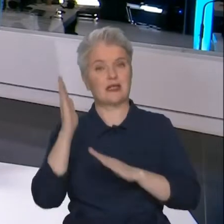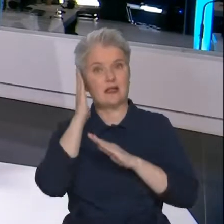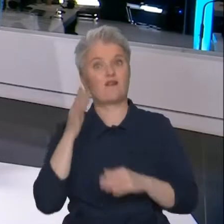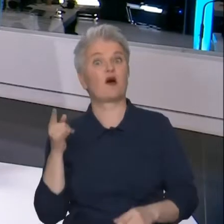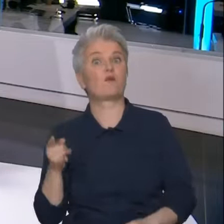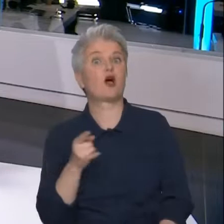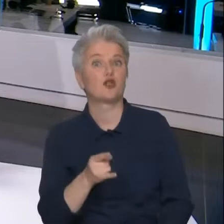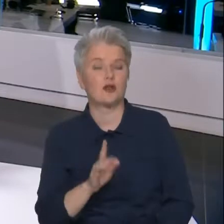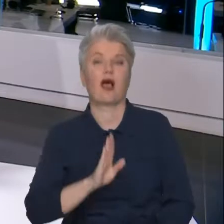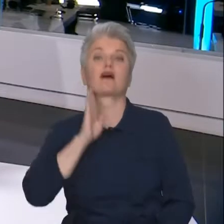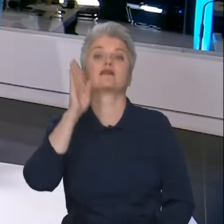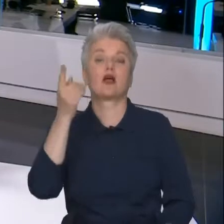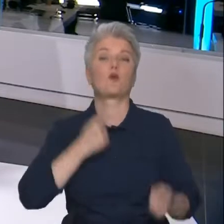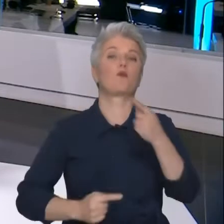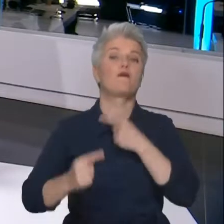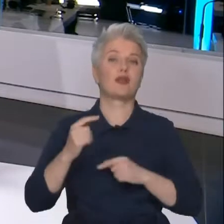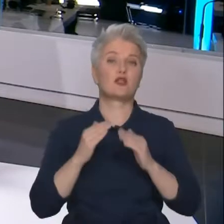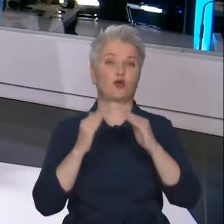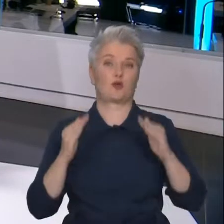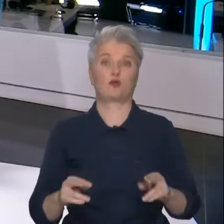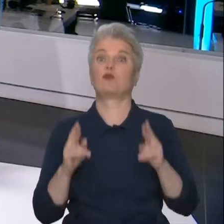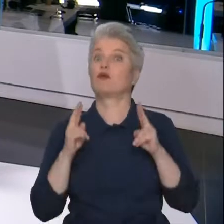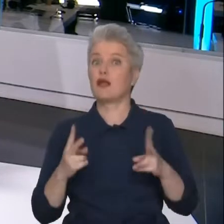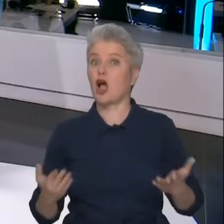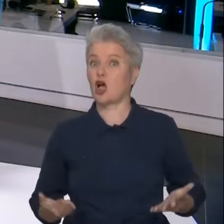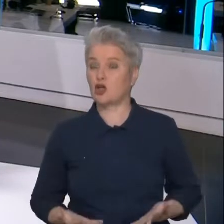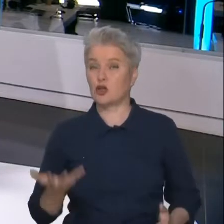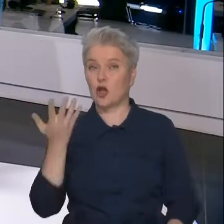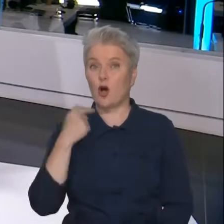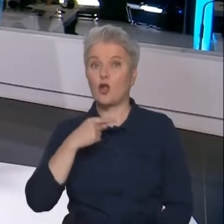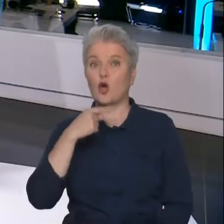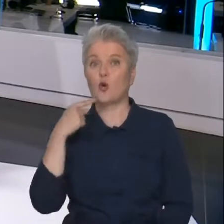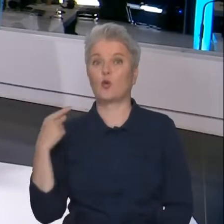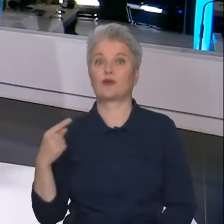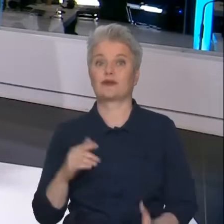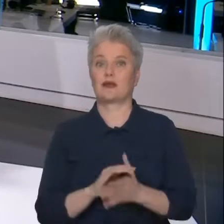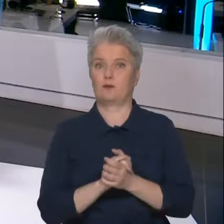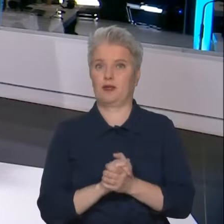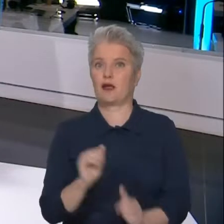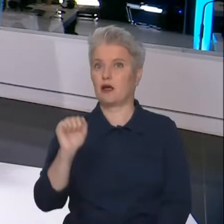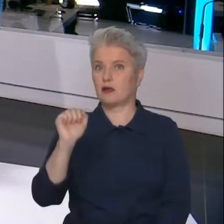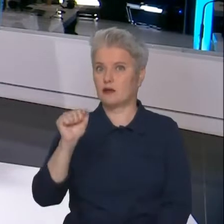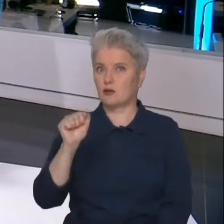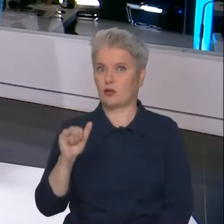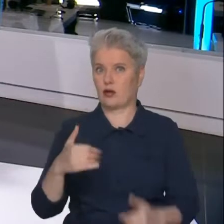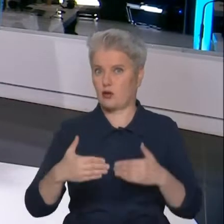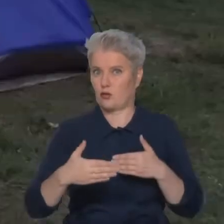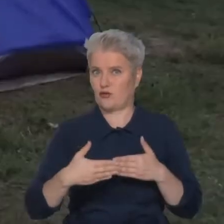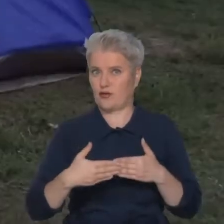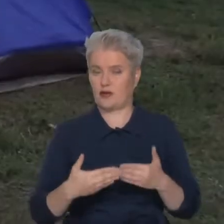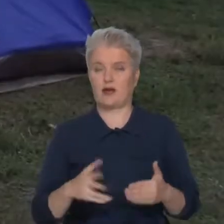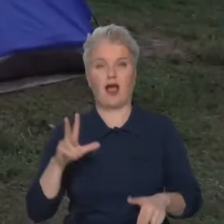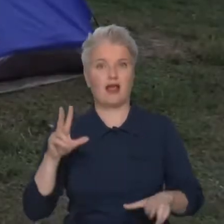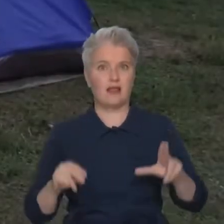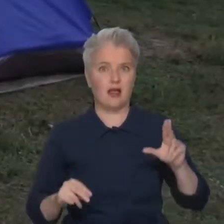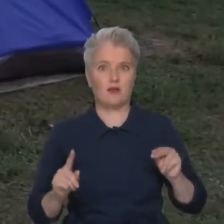зранку повертаються додому. Як жити, коли руський мір стукає у двері? Олена Близнюкова розповість.